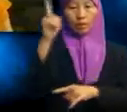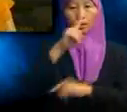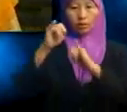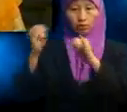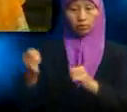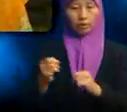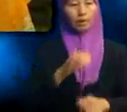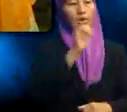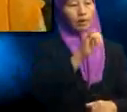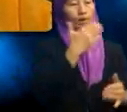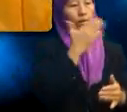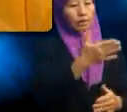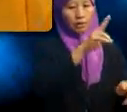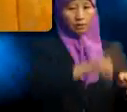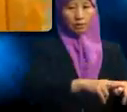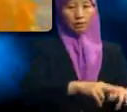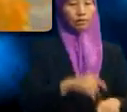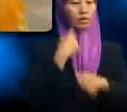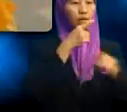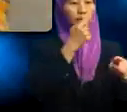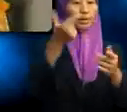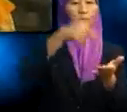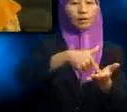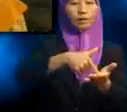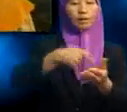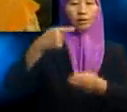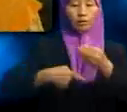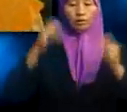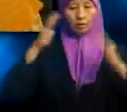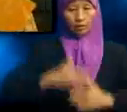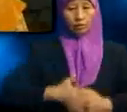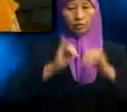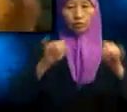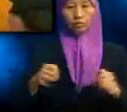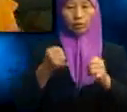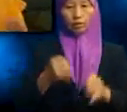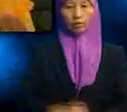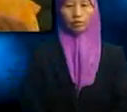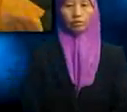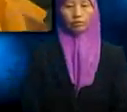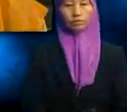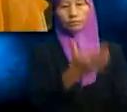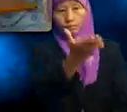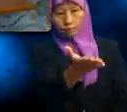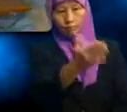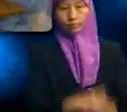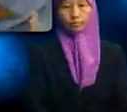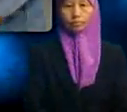Boleh duduk. Baik, siapa lagi yang boleh beri tentang solat Jumaat? Saya. Ya,